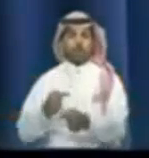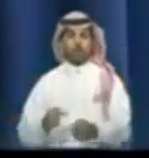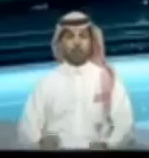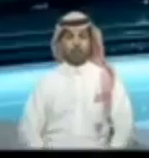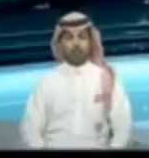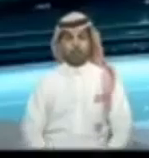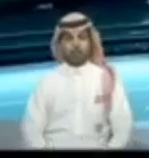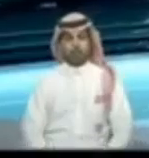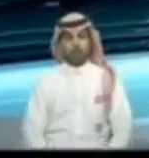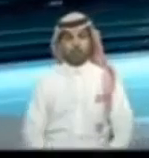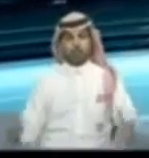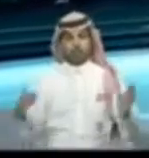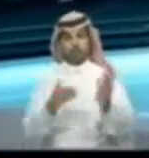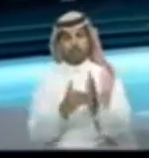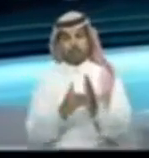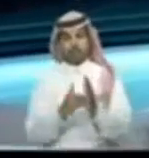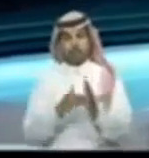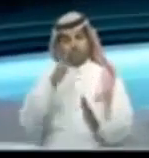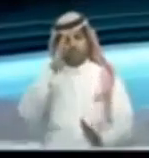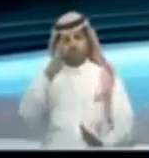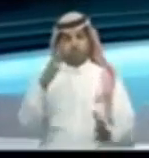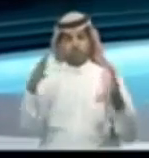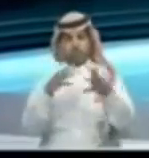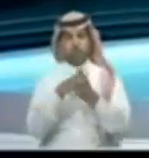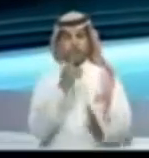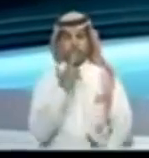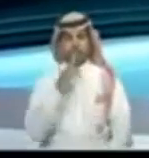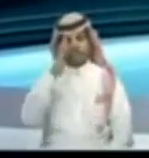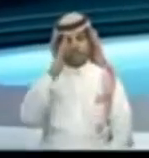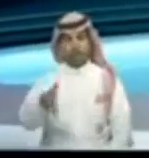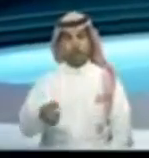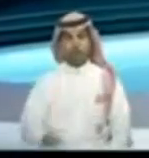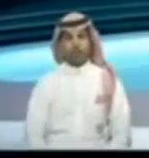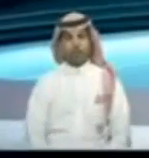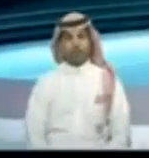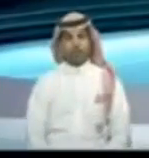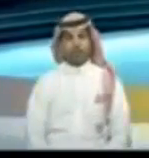نهاية نشرتنا، شكرا لطيب المتابعة، في أمان الله.